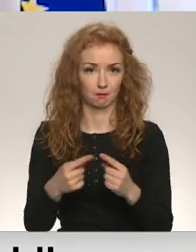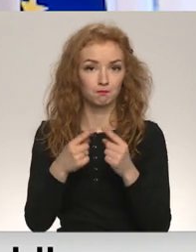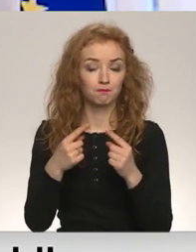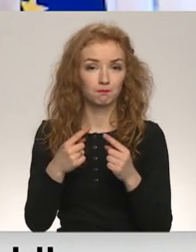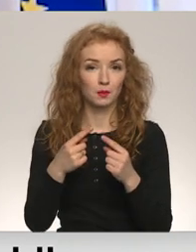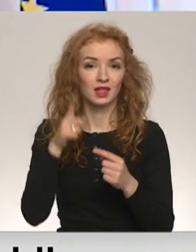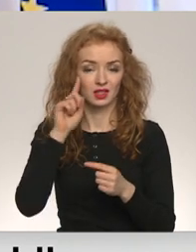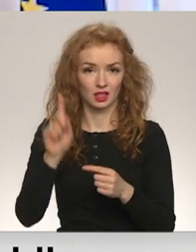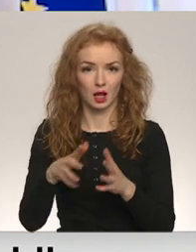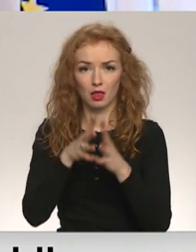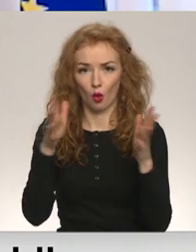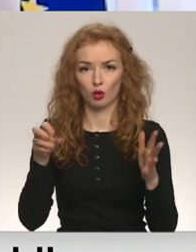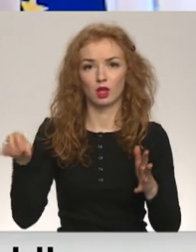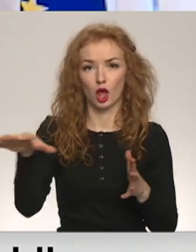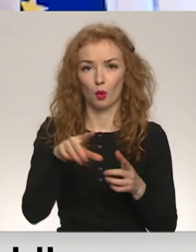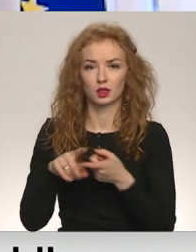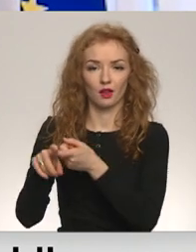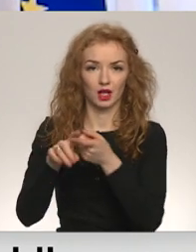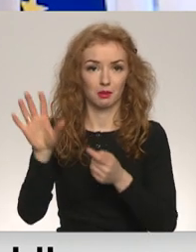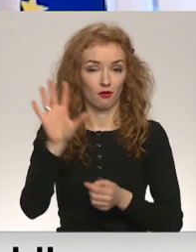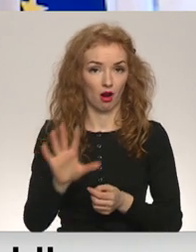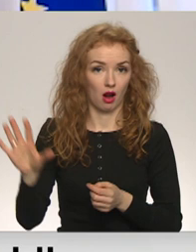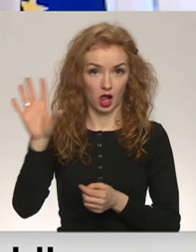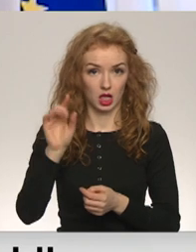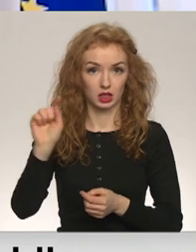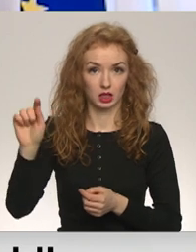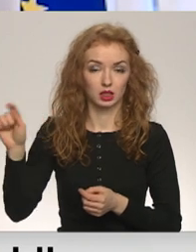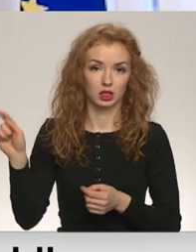ka jau virkne Eiropas Savienības valstu